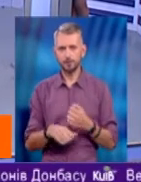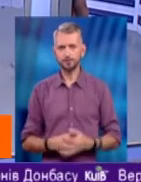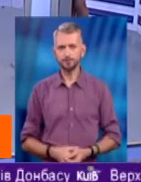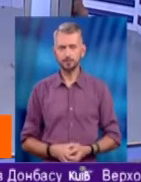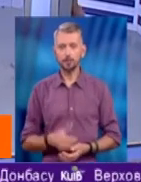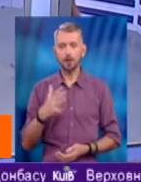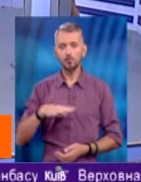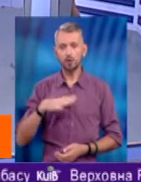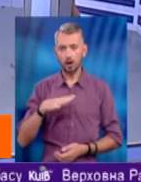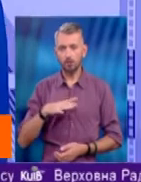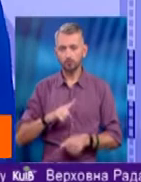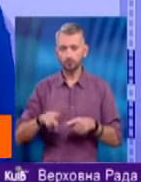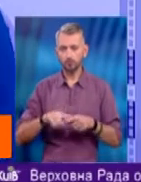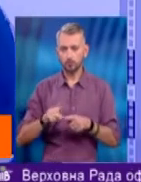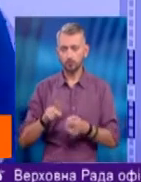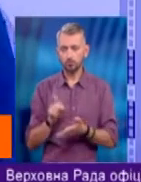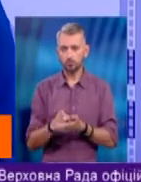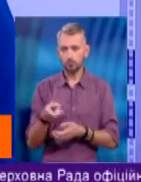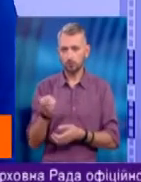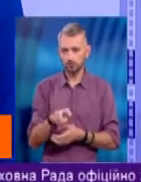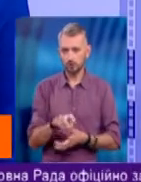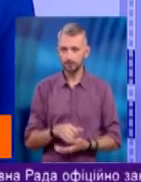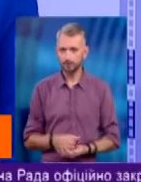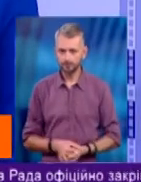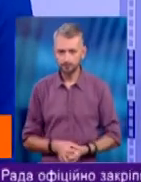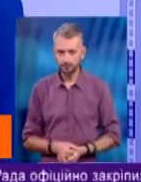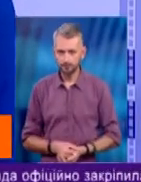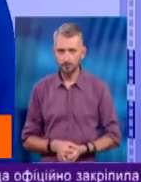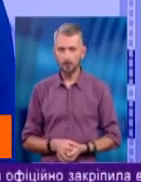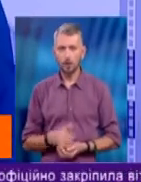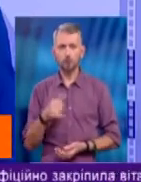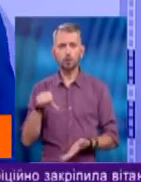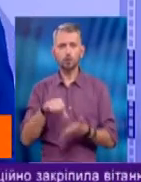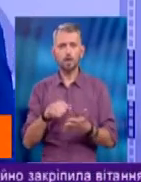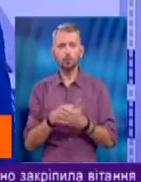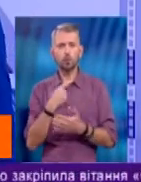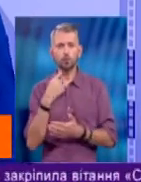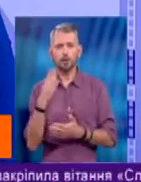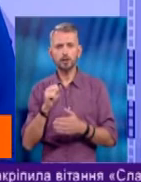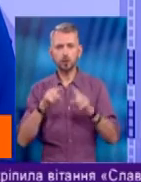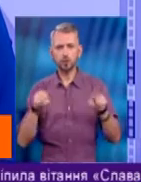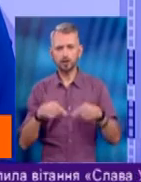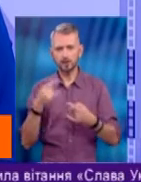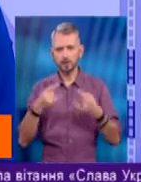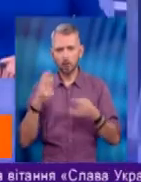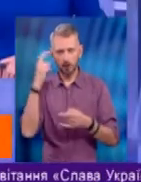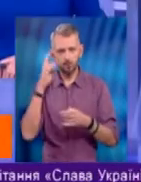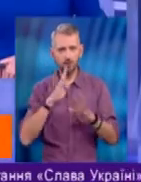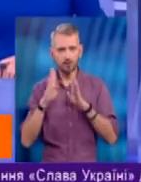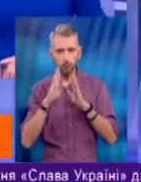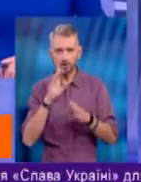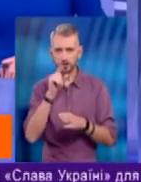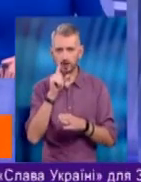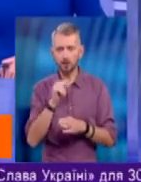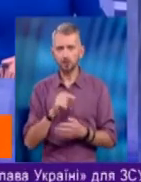Challenge». Чекаємо, з хвилини на хвилину має дійти до нашої студії. Долучайтеся до голосування на сторінці телеканалу «Київ» у Фейсбуці та